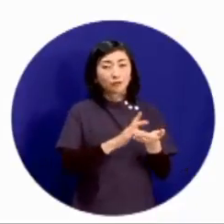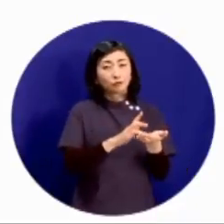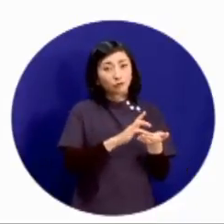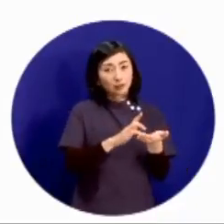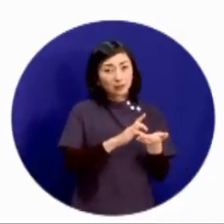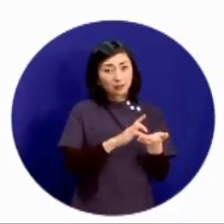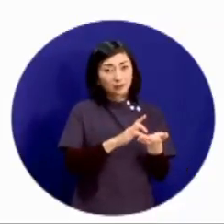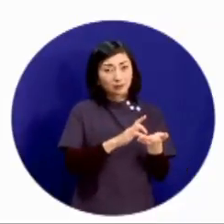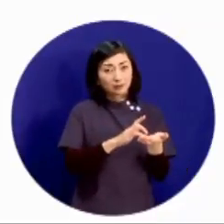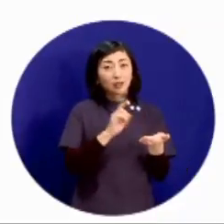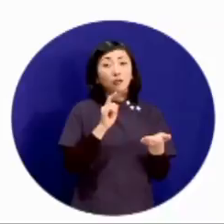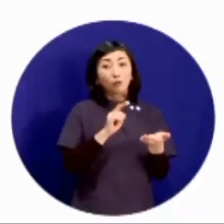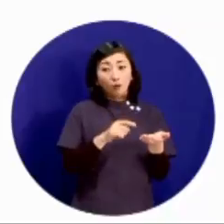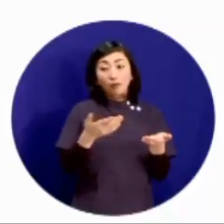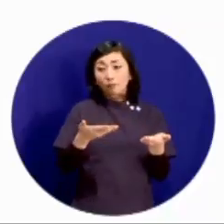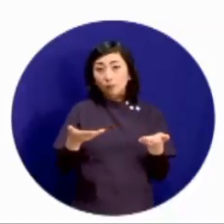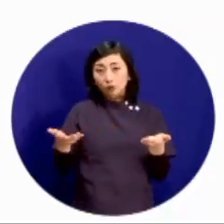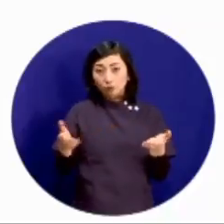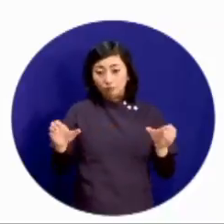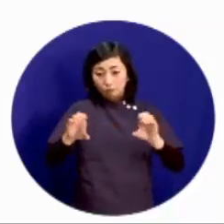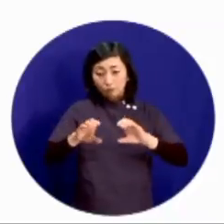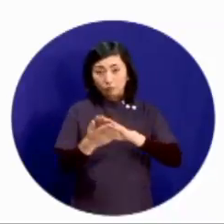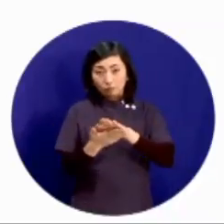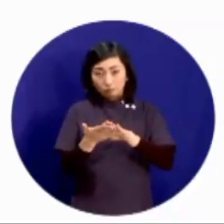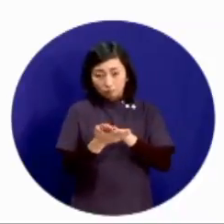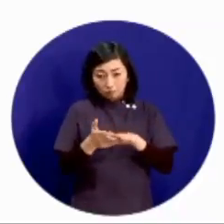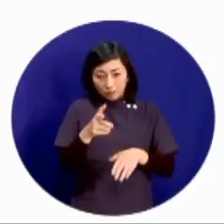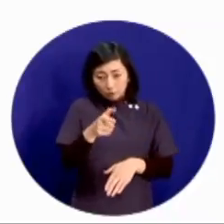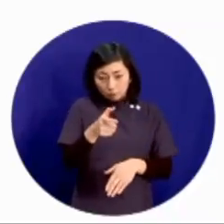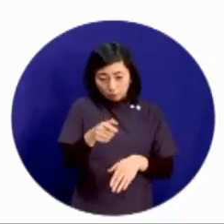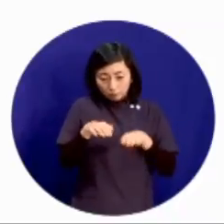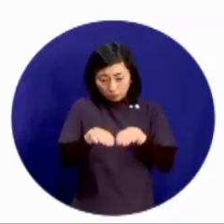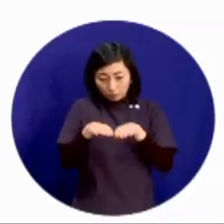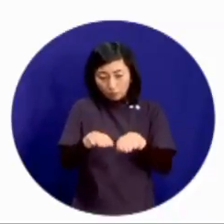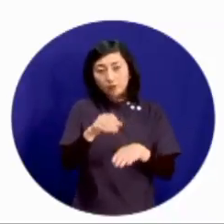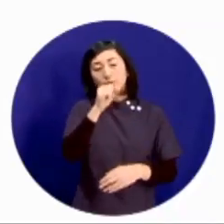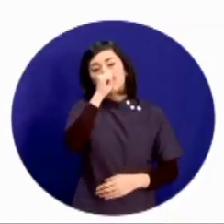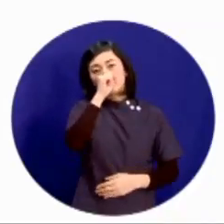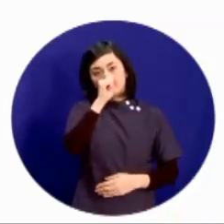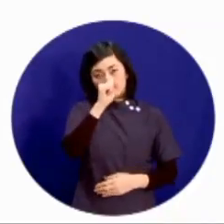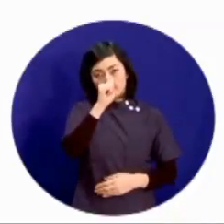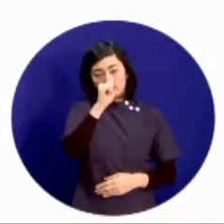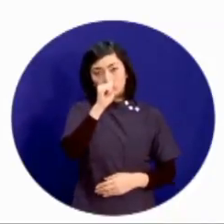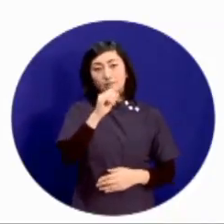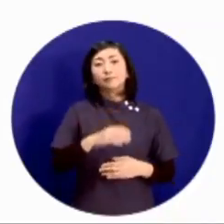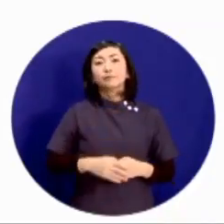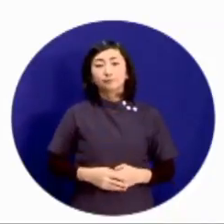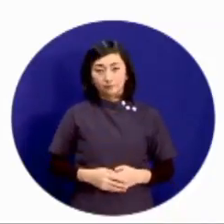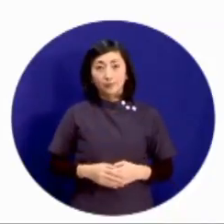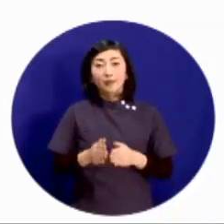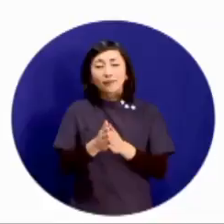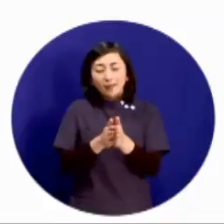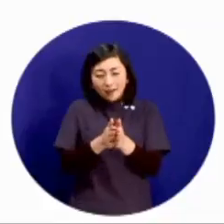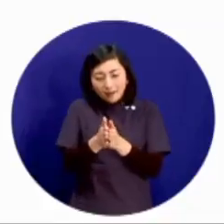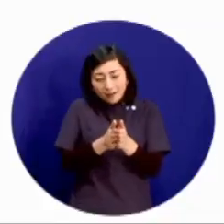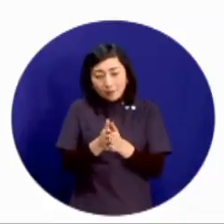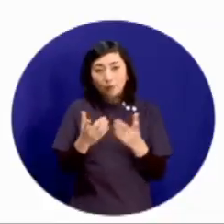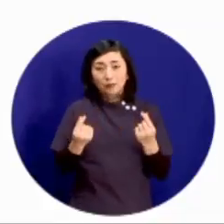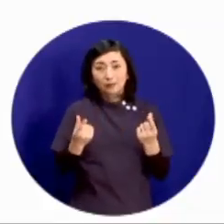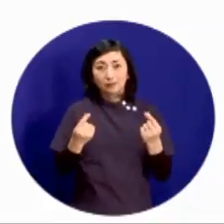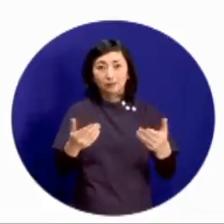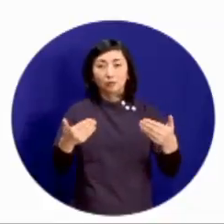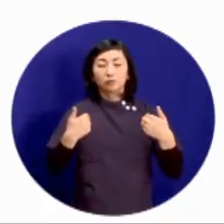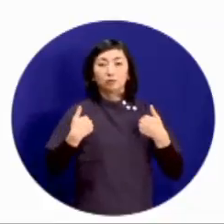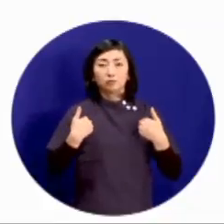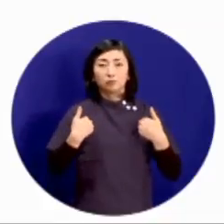ものを薄めて使えばよろしいかと思いますま普段から気をつけなくてはいけないですけどもこまめな手洗いをすることも大事かと